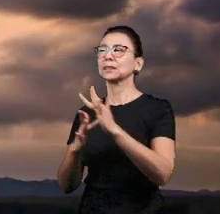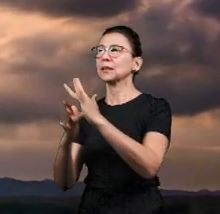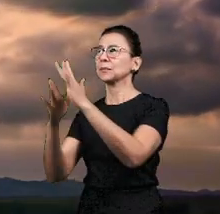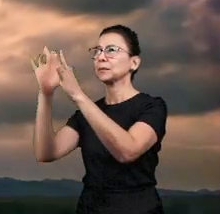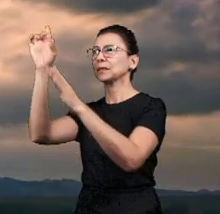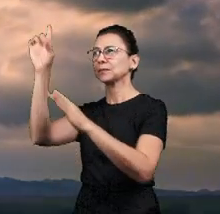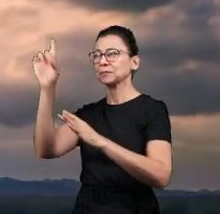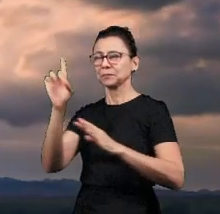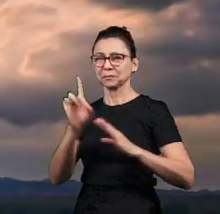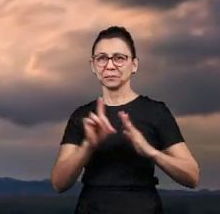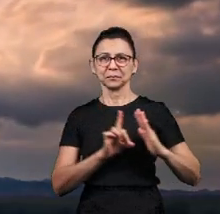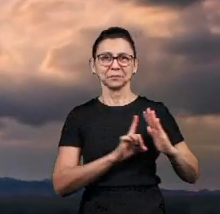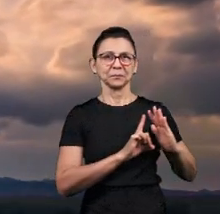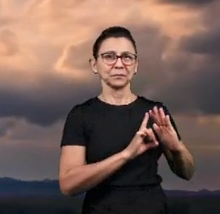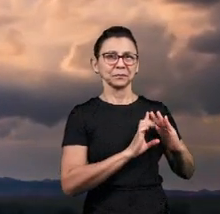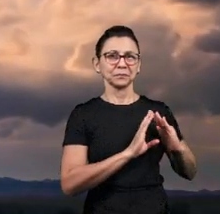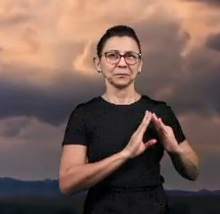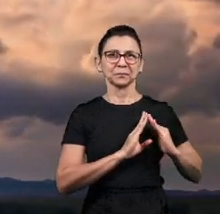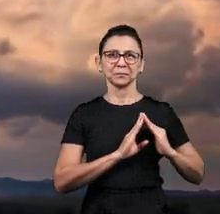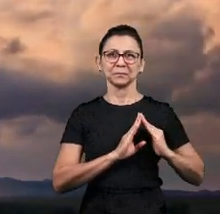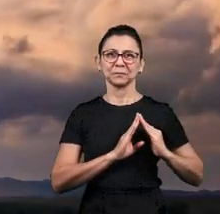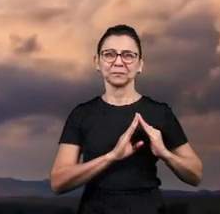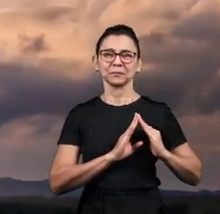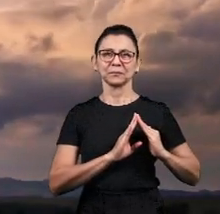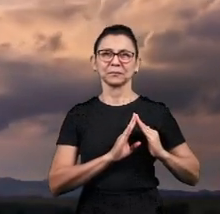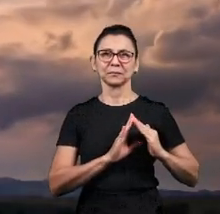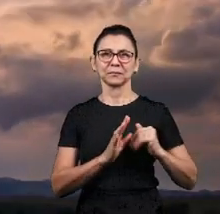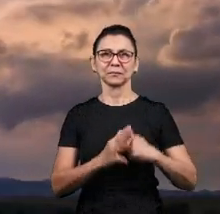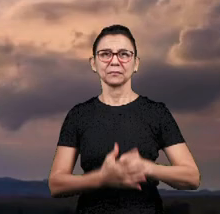Jesus, habita